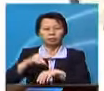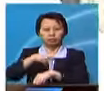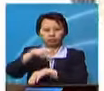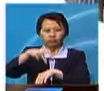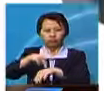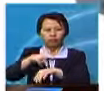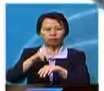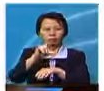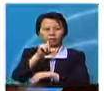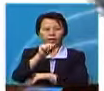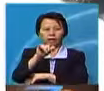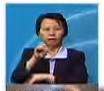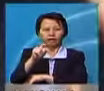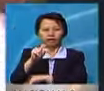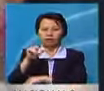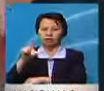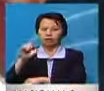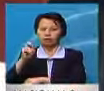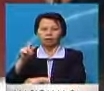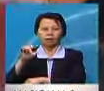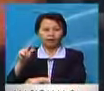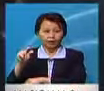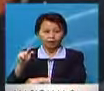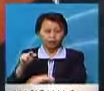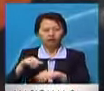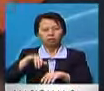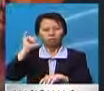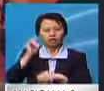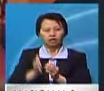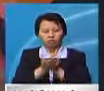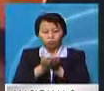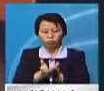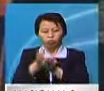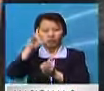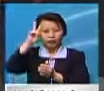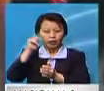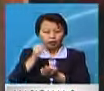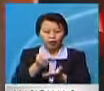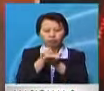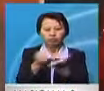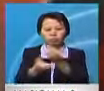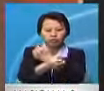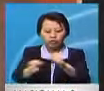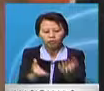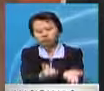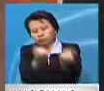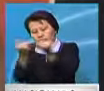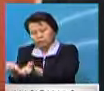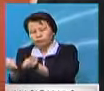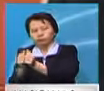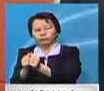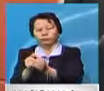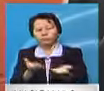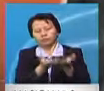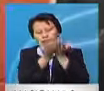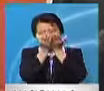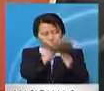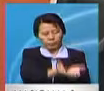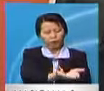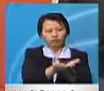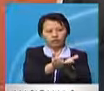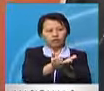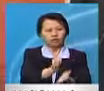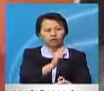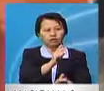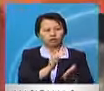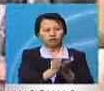Lang Layang. Semalam, semua mangsa yang diselamatkan bot nelayan Vietnam dibawa balik menggunakan KM Bistari dan KD Baung dari